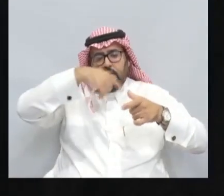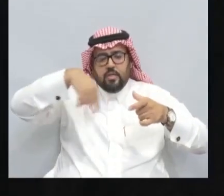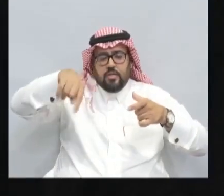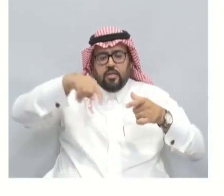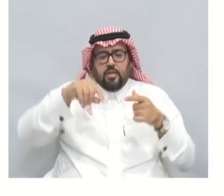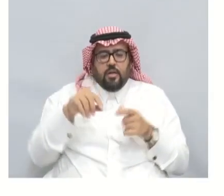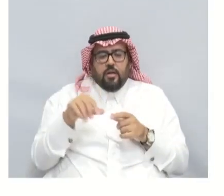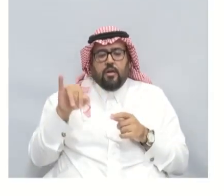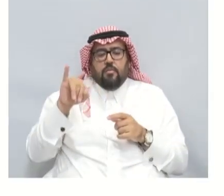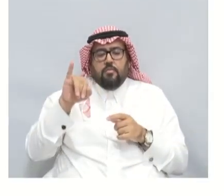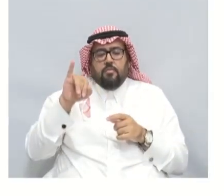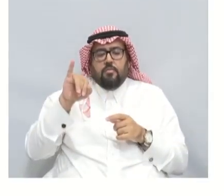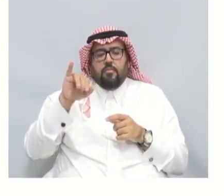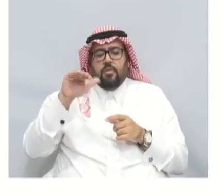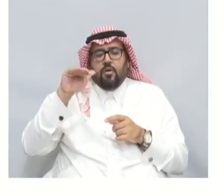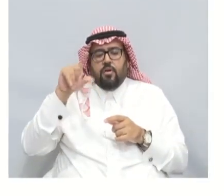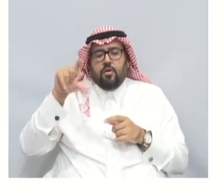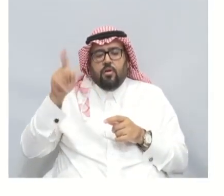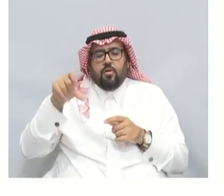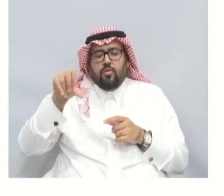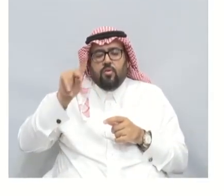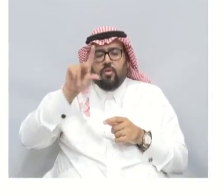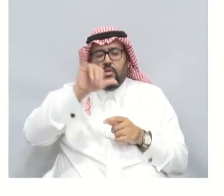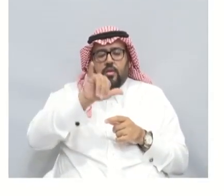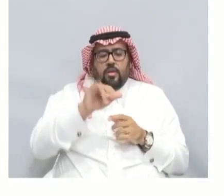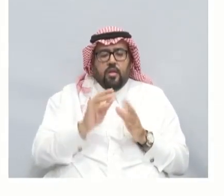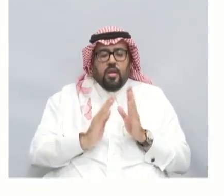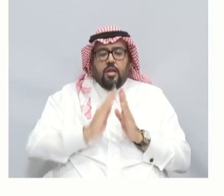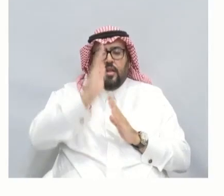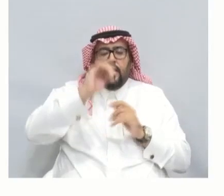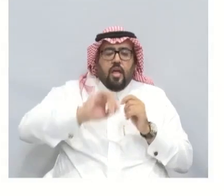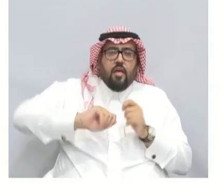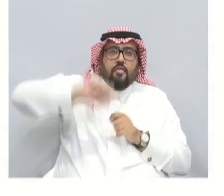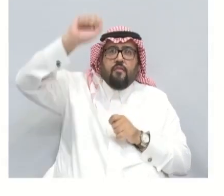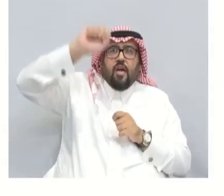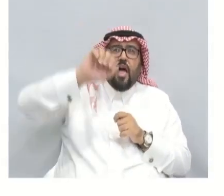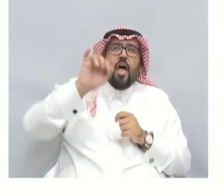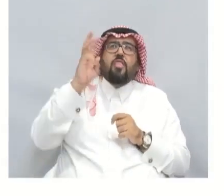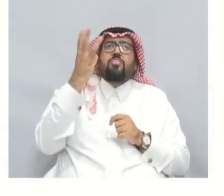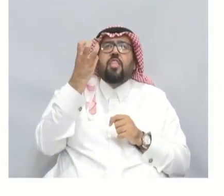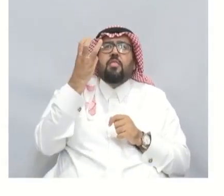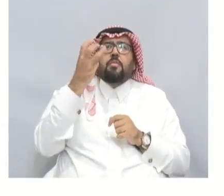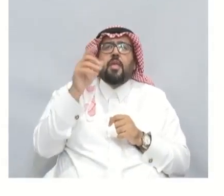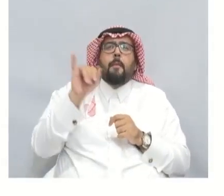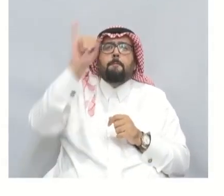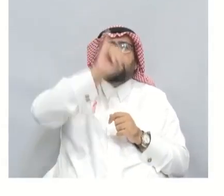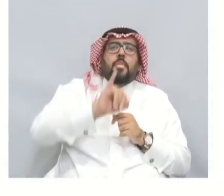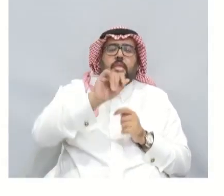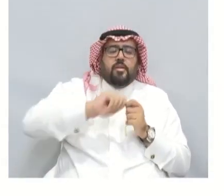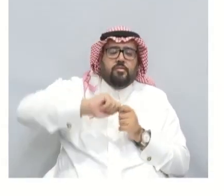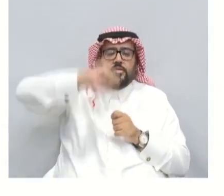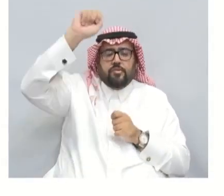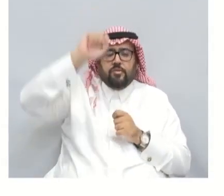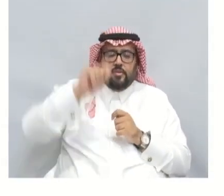أو شكل مخروطي. عادة ارتفاعها أقل من 300 متر. رأينا، إذن رأينا كيف حجمه،